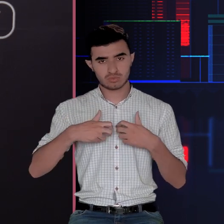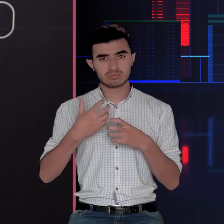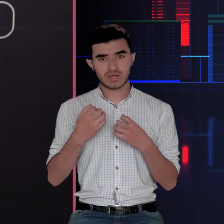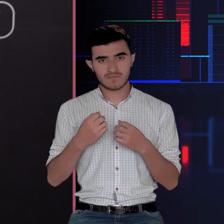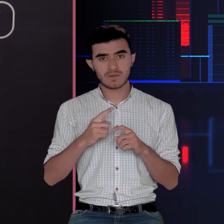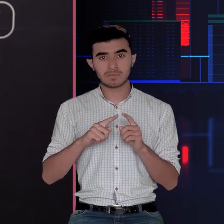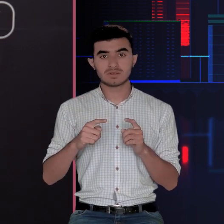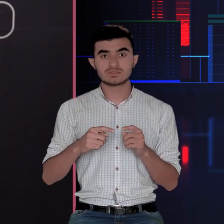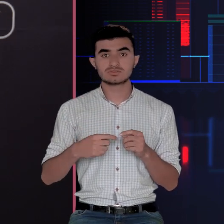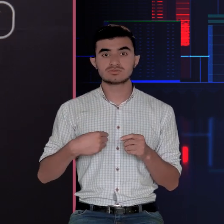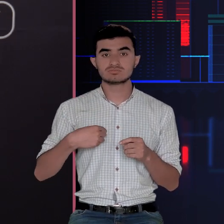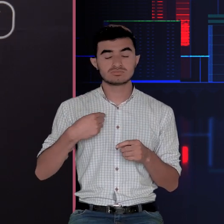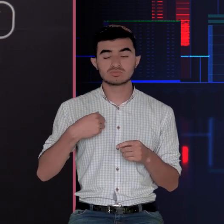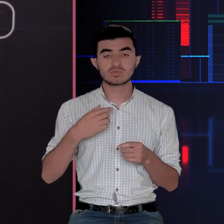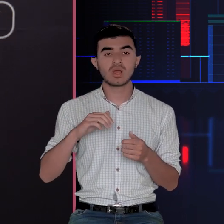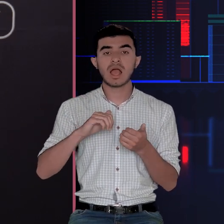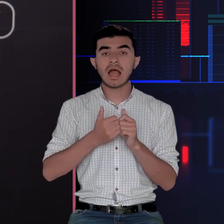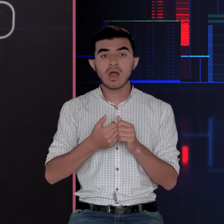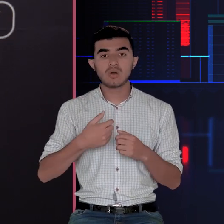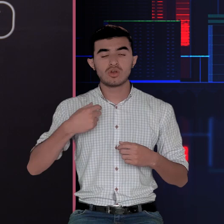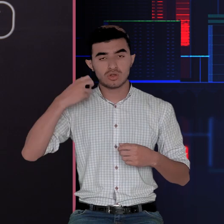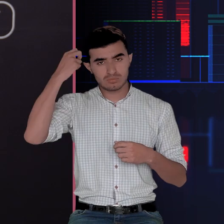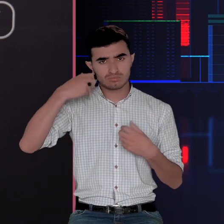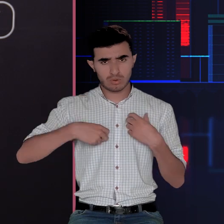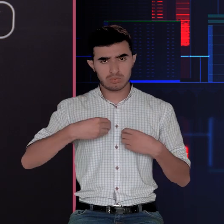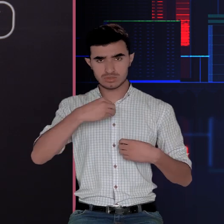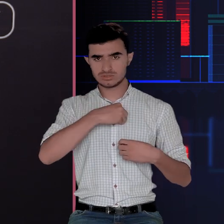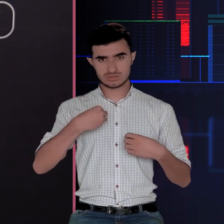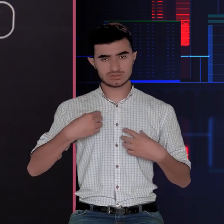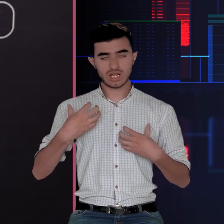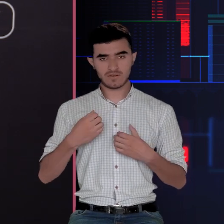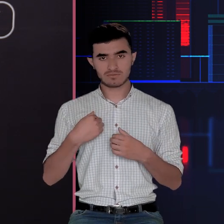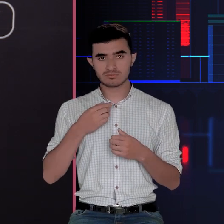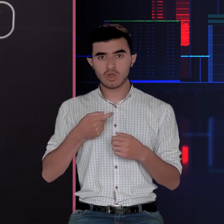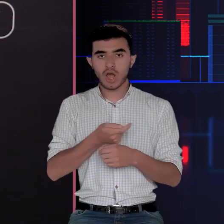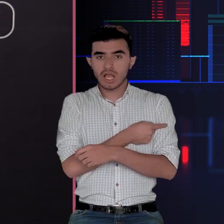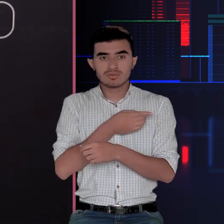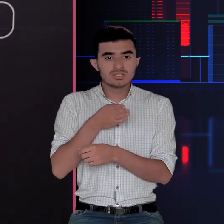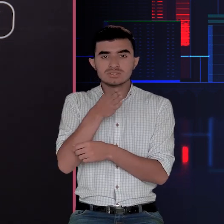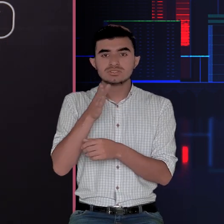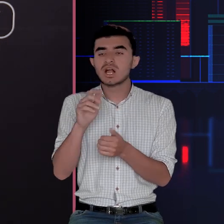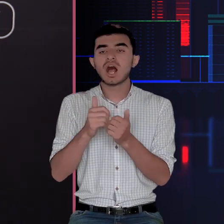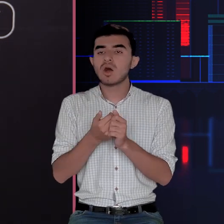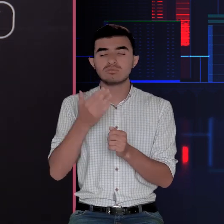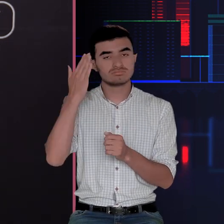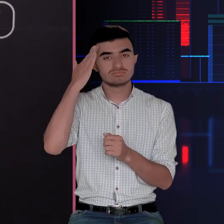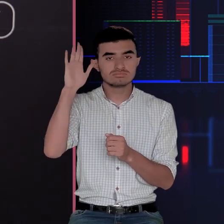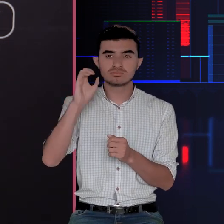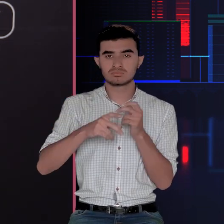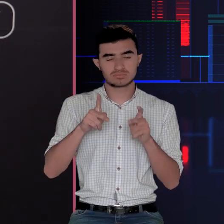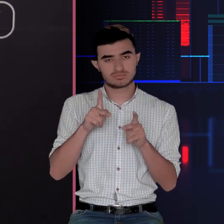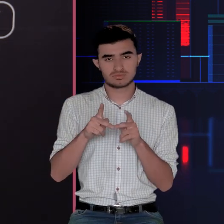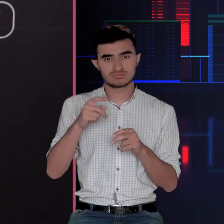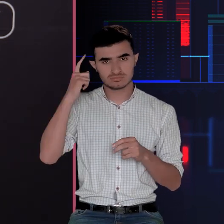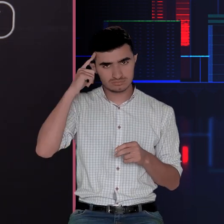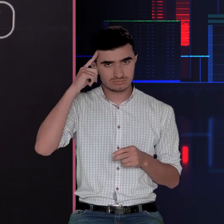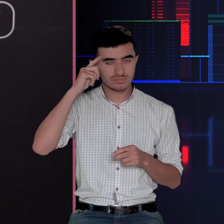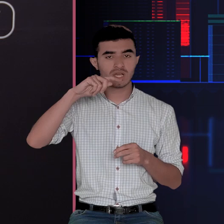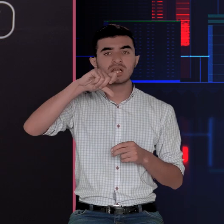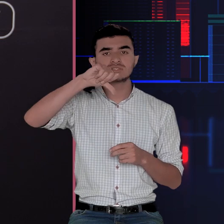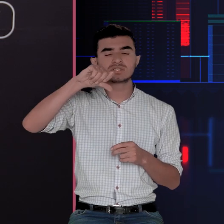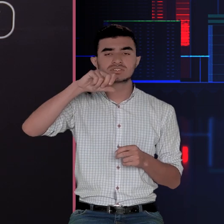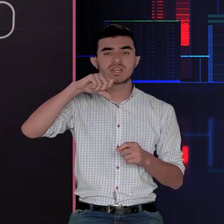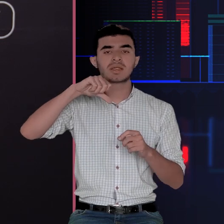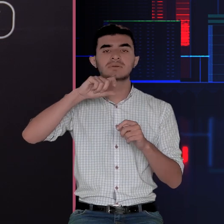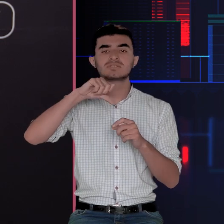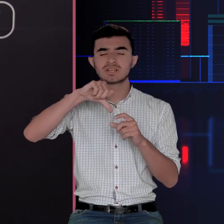वेयर टू गो एंड गेट हेल्प. सो लॉट ऑफ द टाइम, मोस्ट ऑफ द पीपल, दिस इज लाइक 99% ऑफ द टाइम्स, लोग पेन किलर्स खा के टाइम